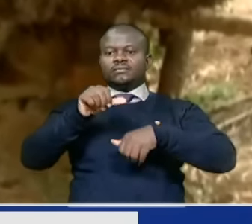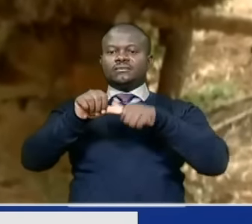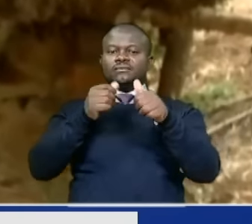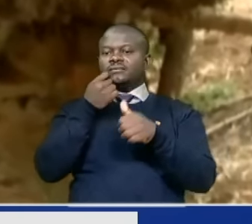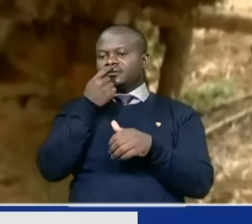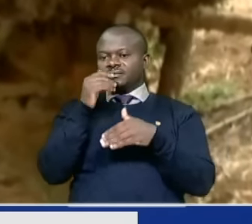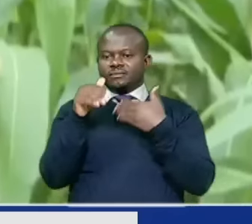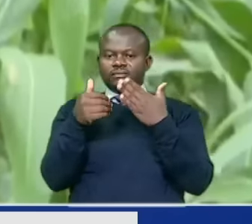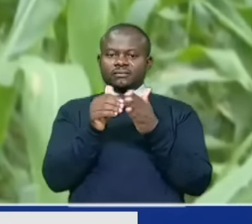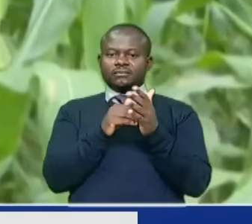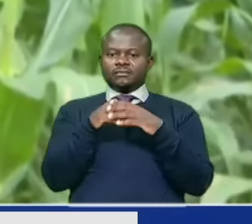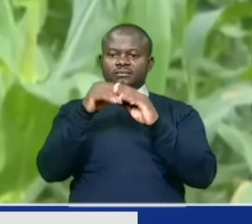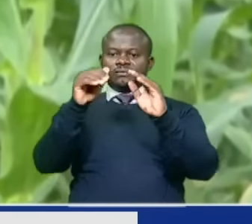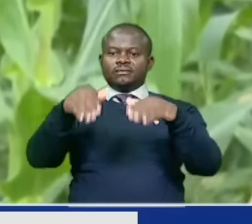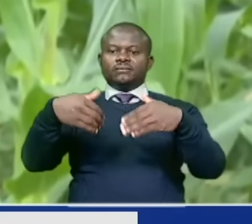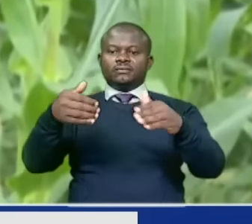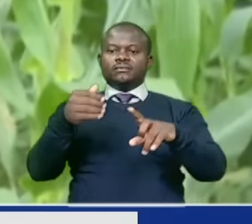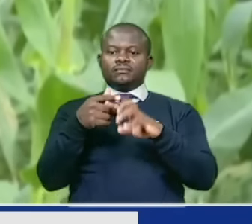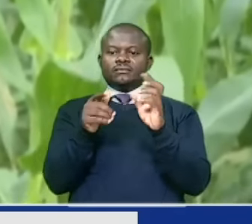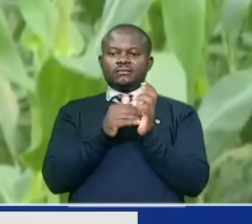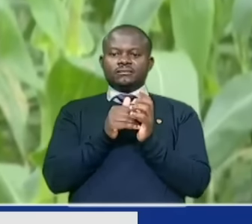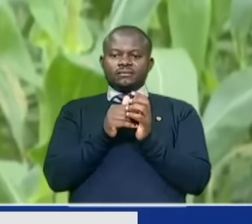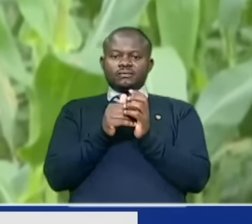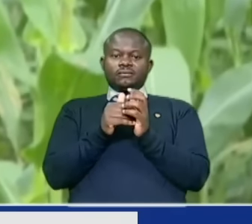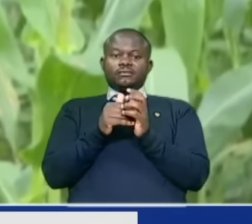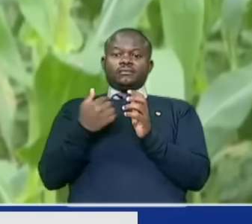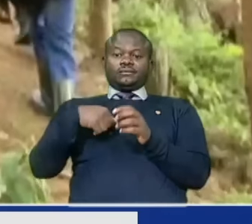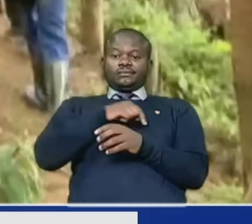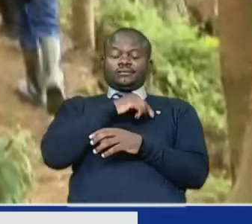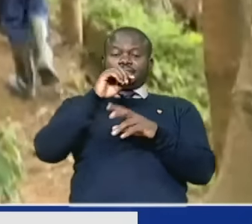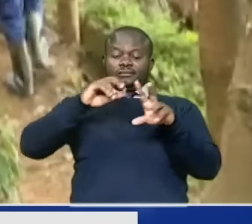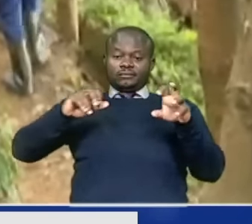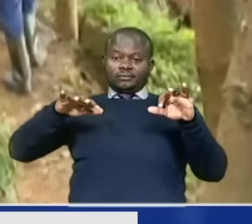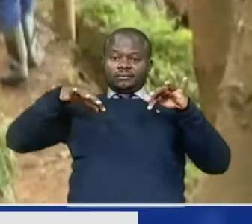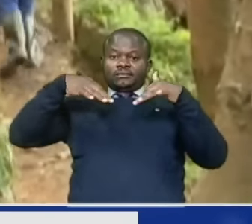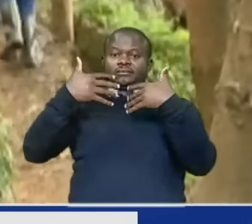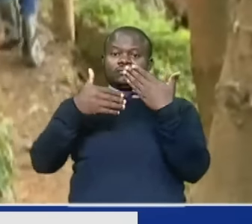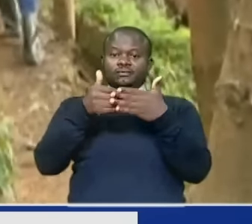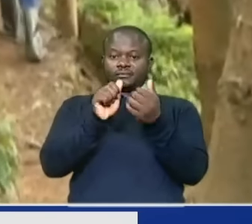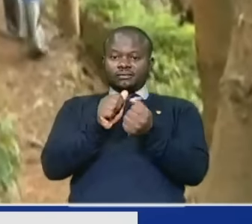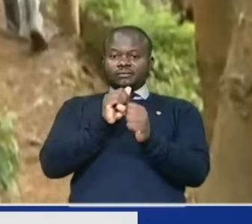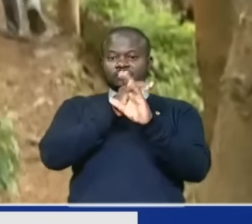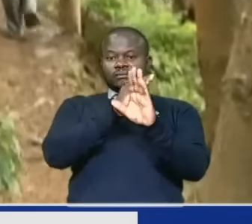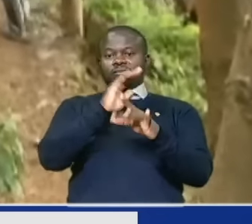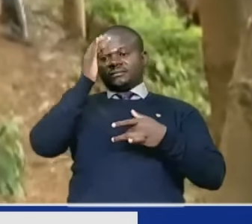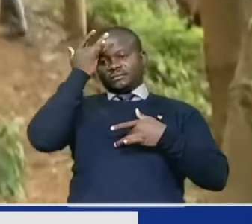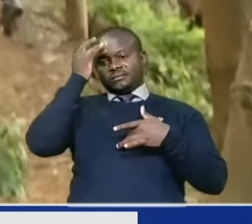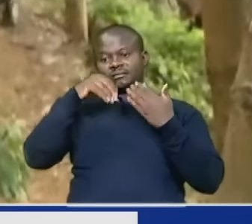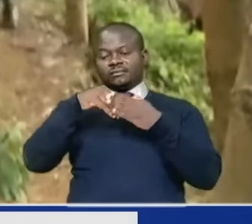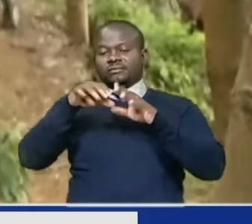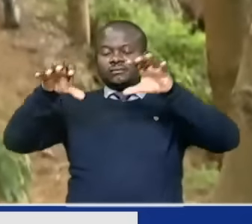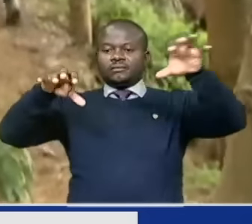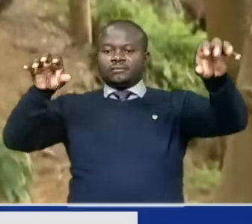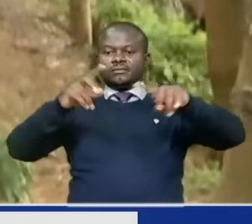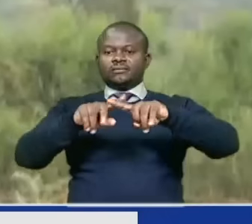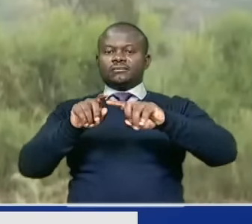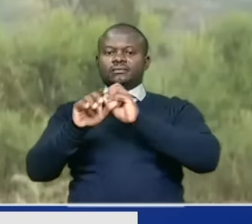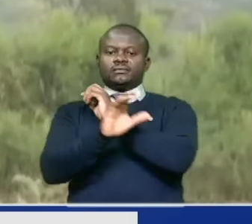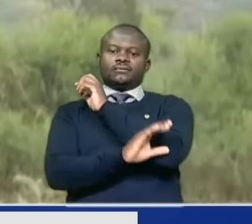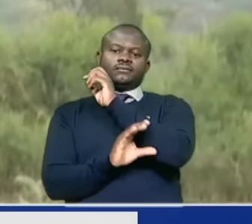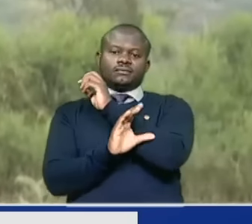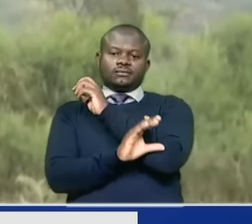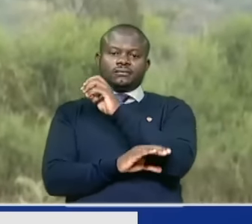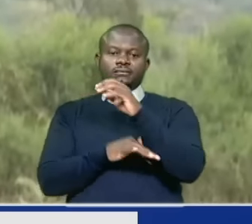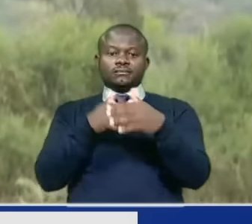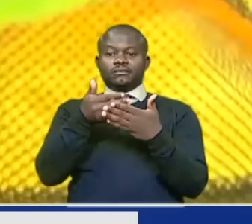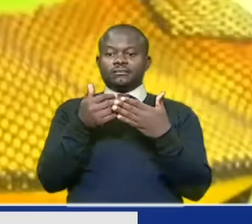iterwa mu buhinzi k'inzuki kiga uburyo burambye bwo kurwanya indwara mu bice bitandukanye by'igihugu kugeza